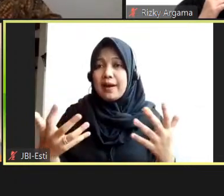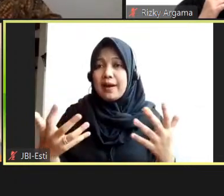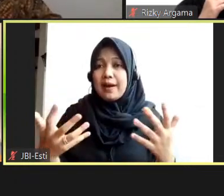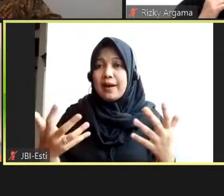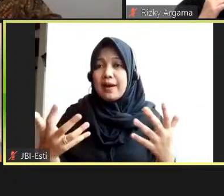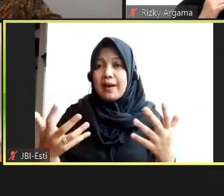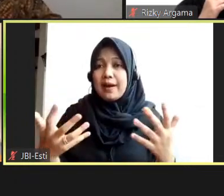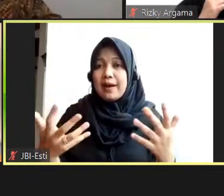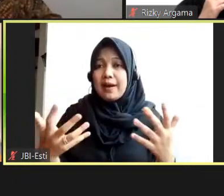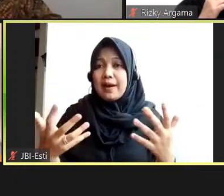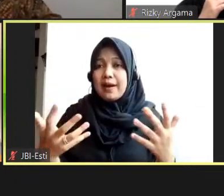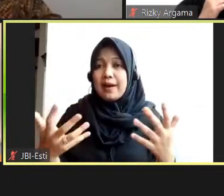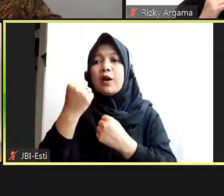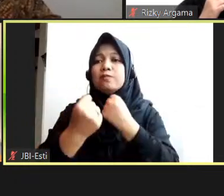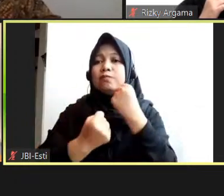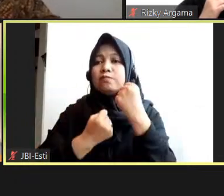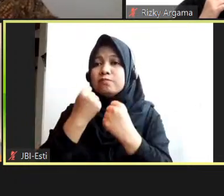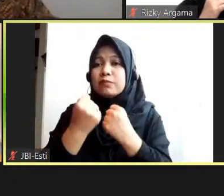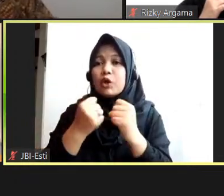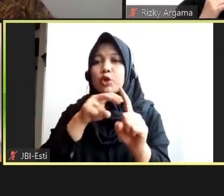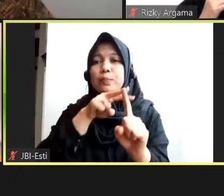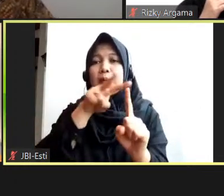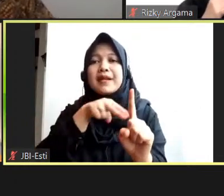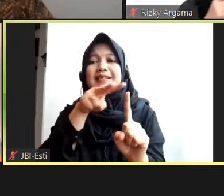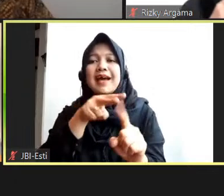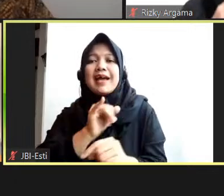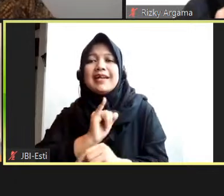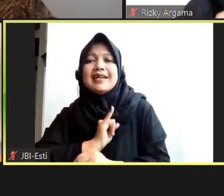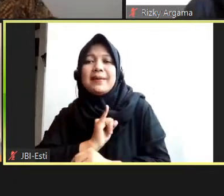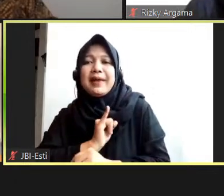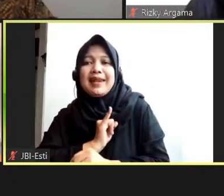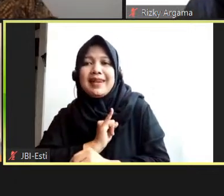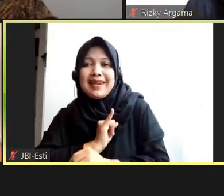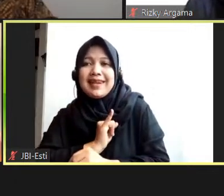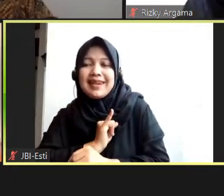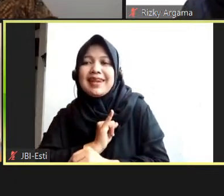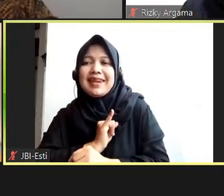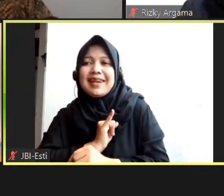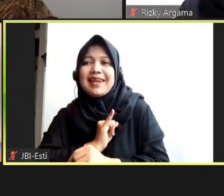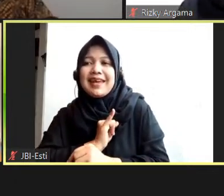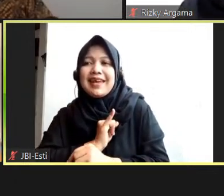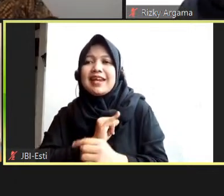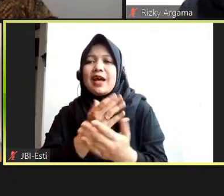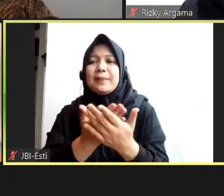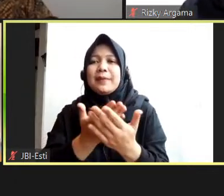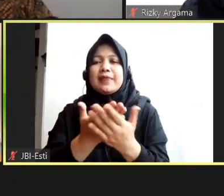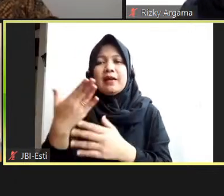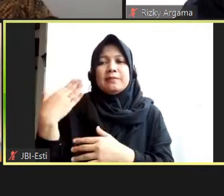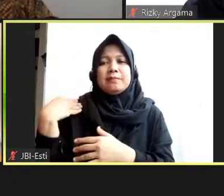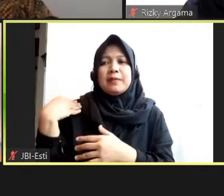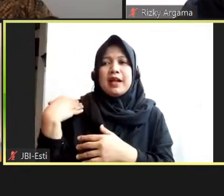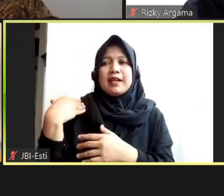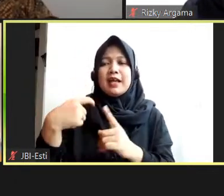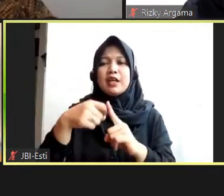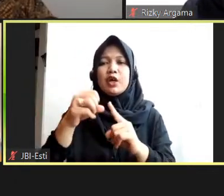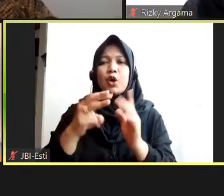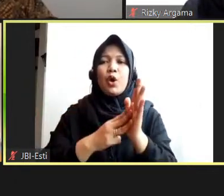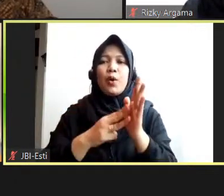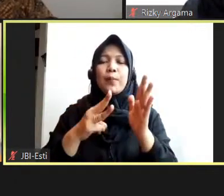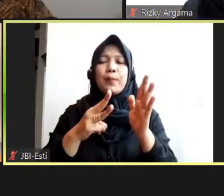upaya untuk melakukan pemeriksaan independen, jadi meminta peran serta dari Komnas HAM untuk melakukan